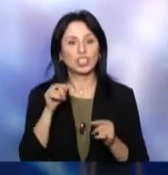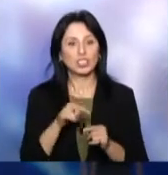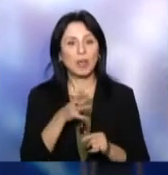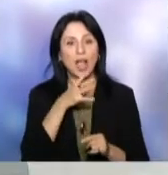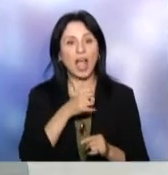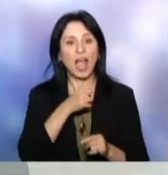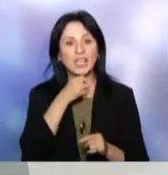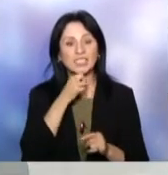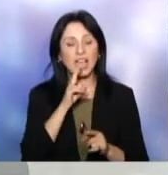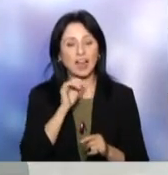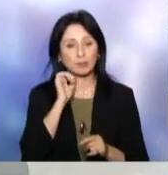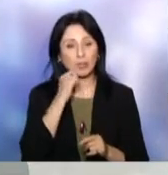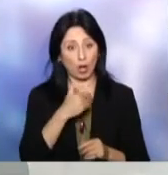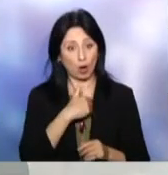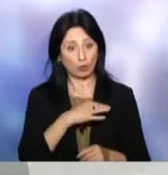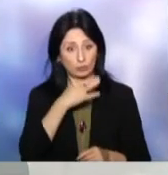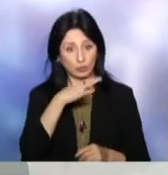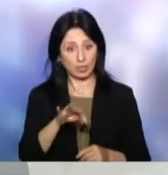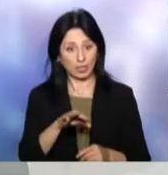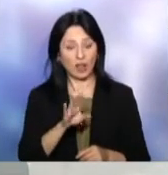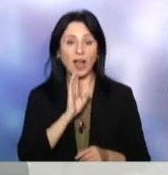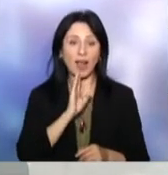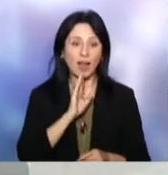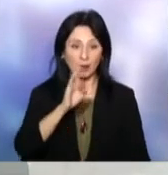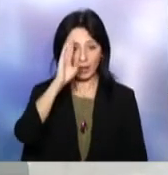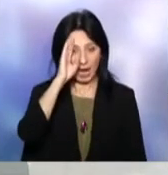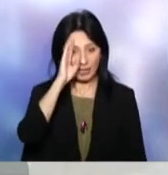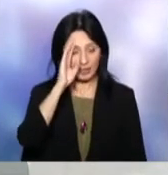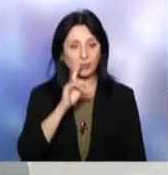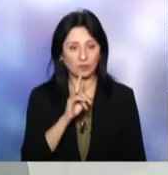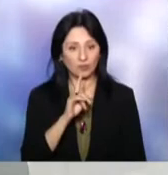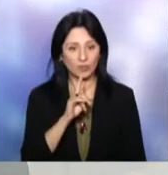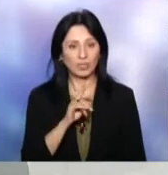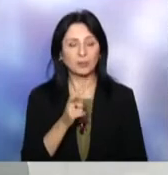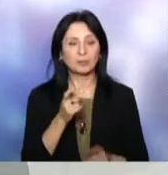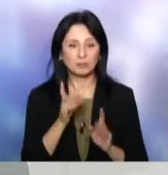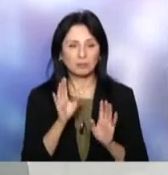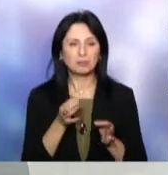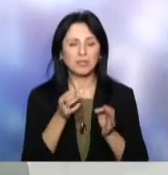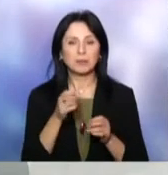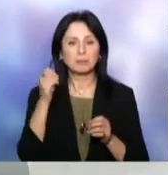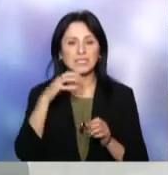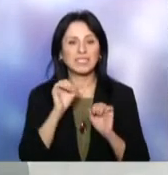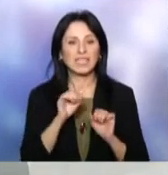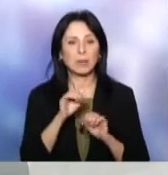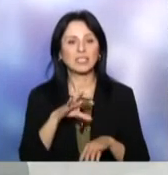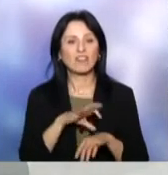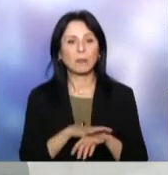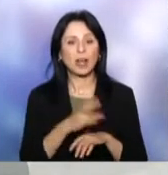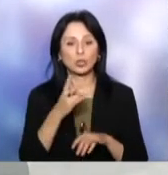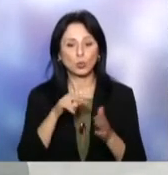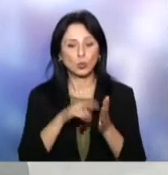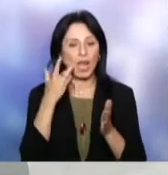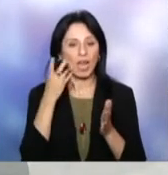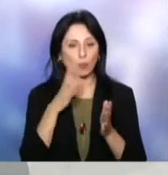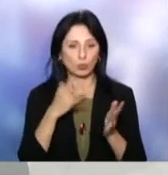ასაკში კარგად გამოვიყურებოდეთ, ქალებიც და მამაკაცებიც, სულ მცირე მაინც მზის დამცავი ფაქტორი უნდა